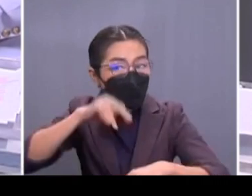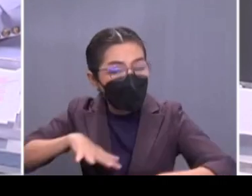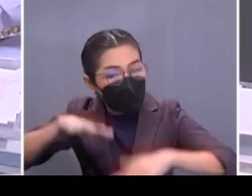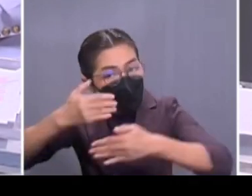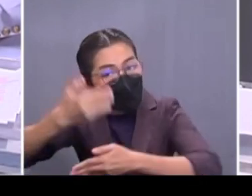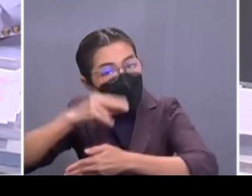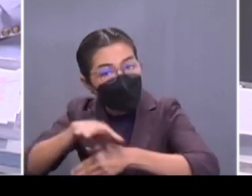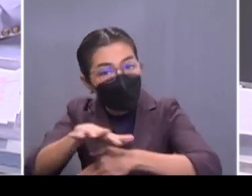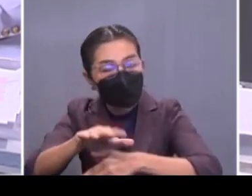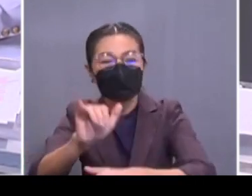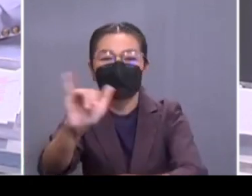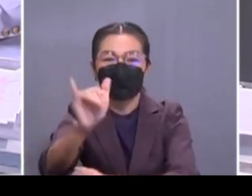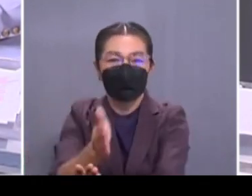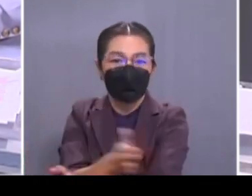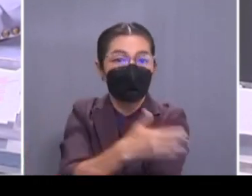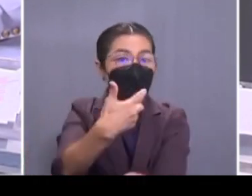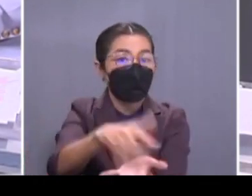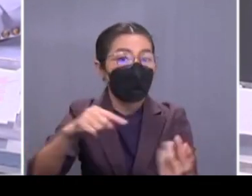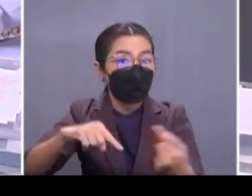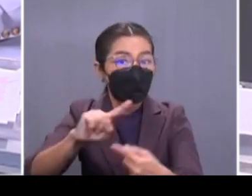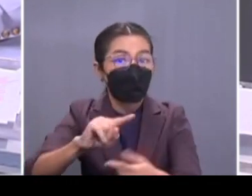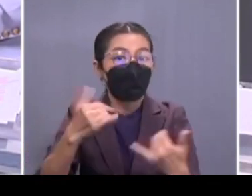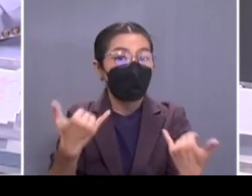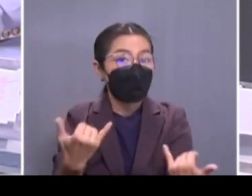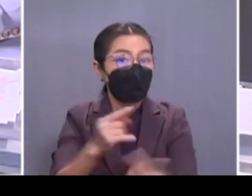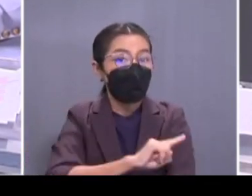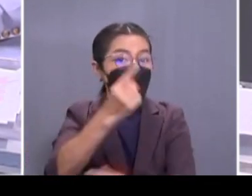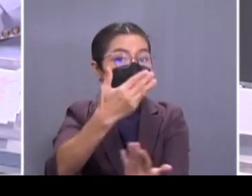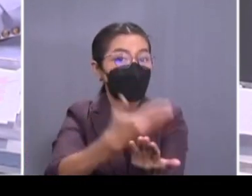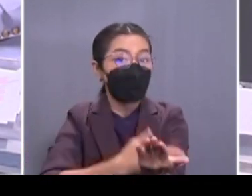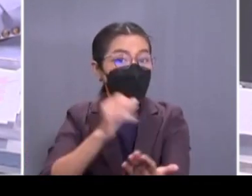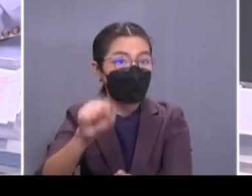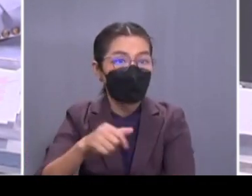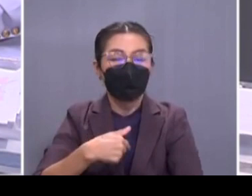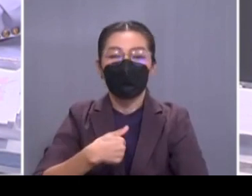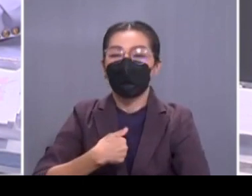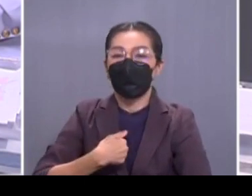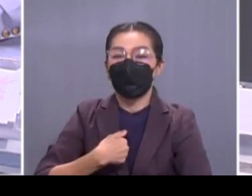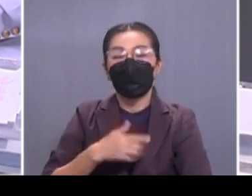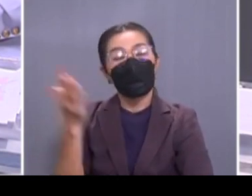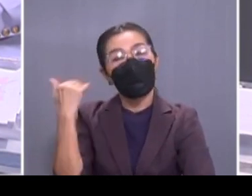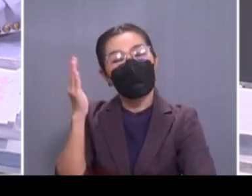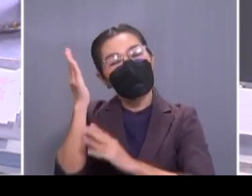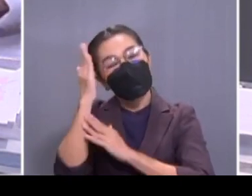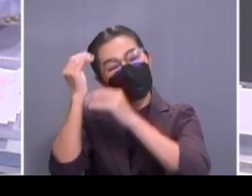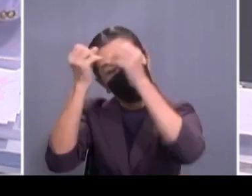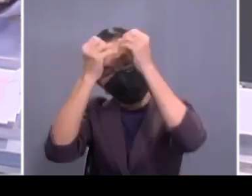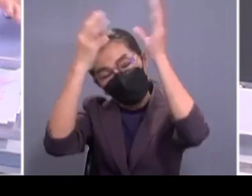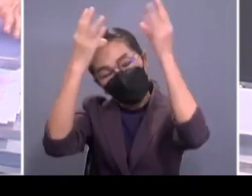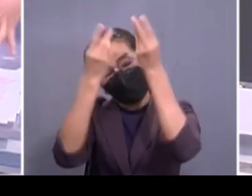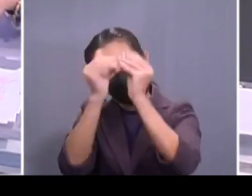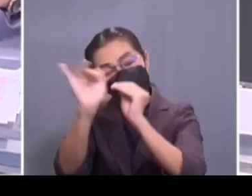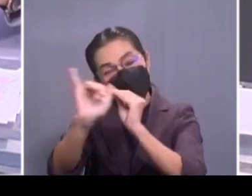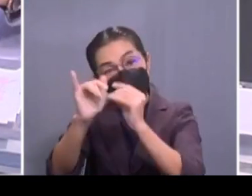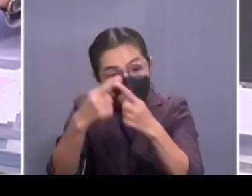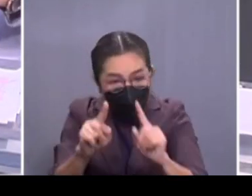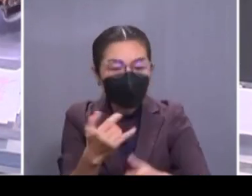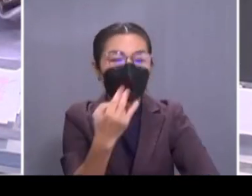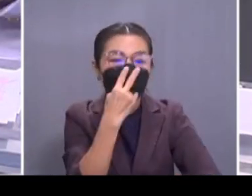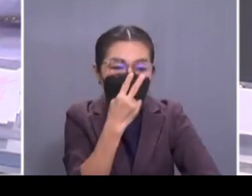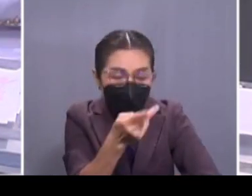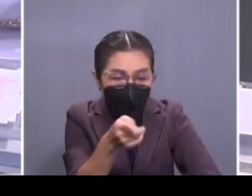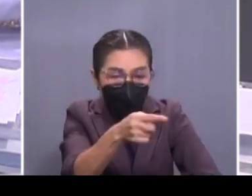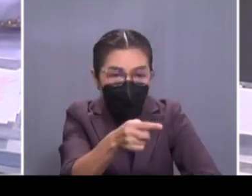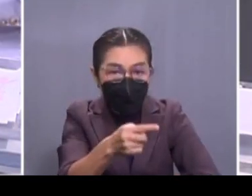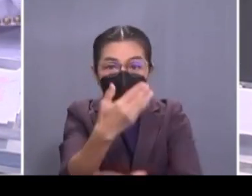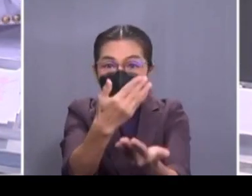ถ้าเราไปเรื่องของวันรับหวยออกก่อนเลยเพราะว่าเรายังไม่ได้ฝันถึงเลขเด็ดเลยอ่ะเขาก็มีการรวมชุดนี้นะคะว่า